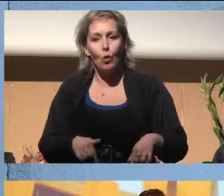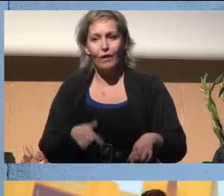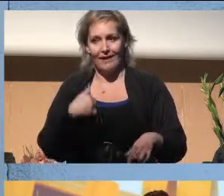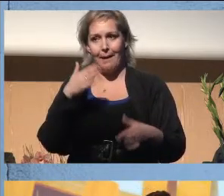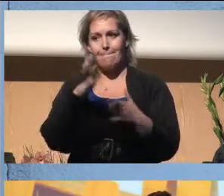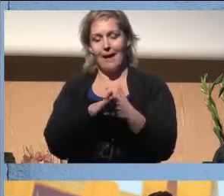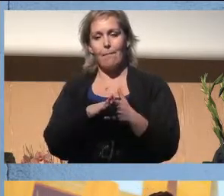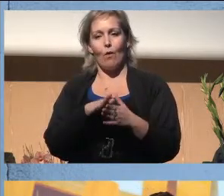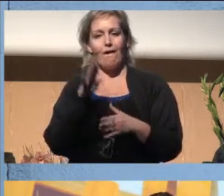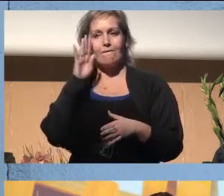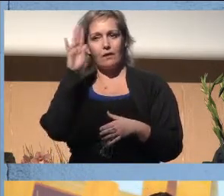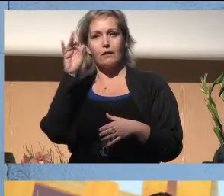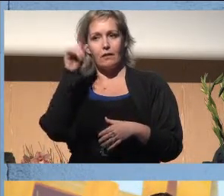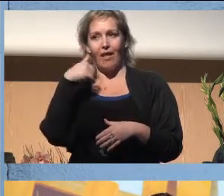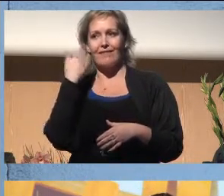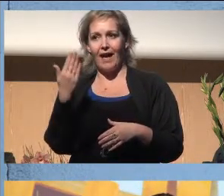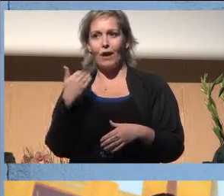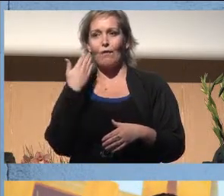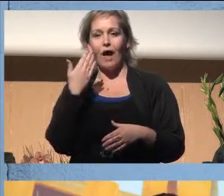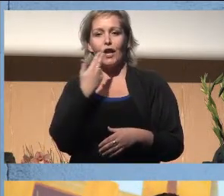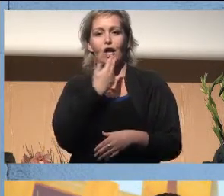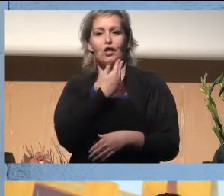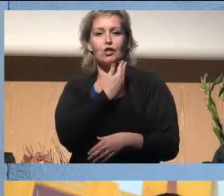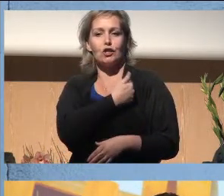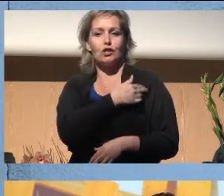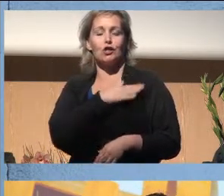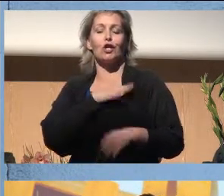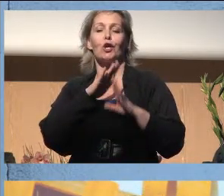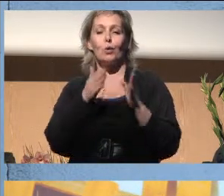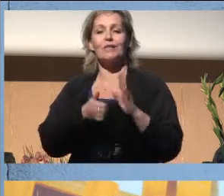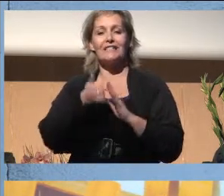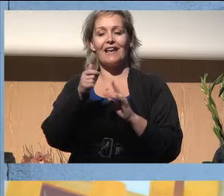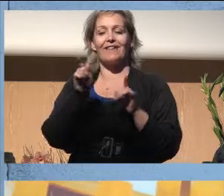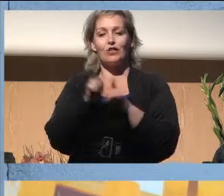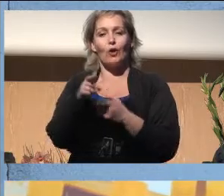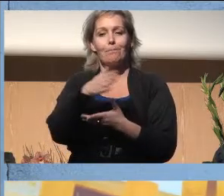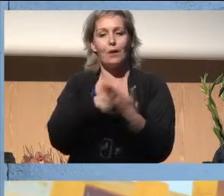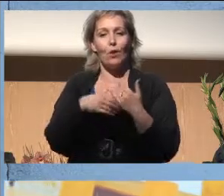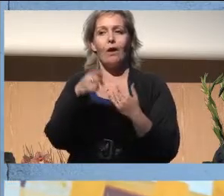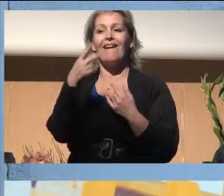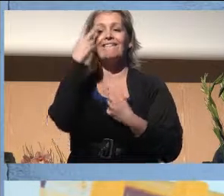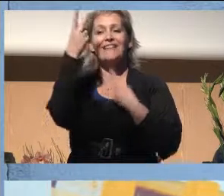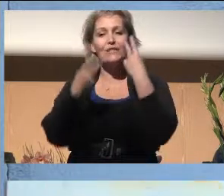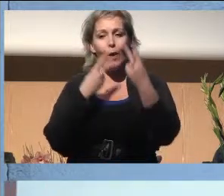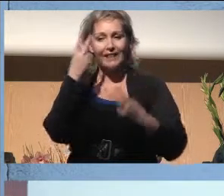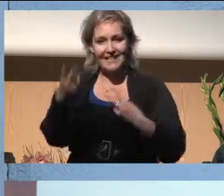med på vad fantastiskt det skulle vara att vara sjukhuschef i en sån här miljö? Visualisering.